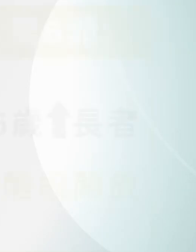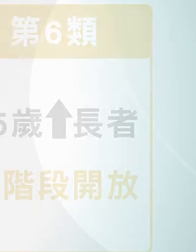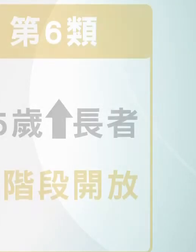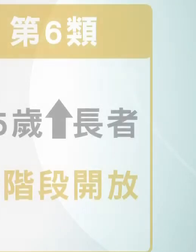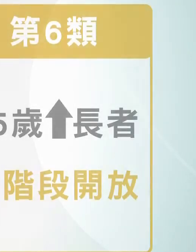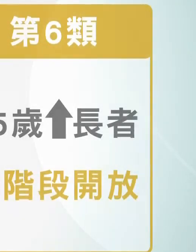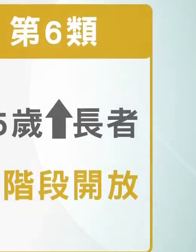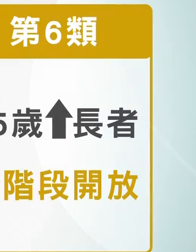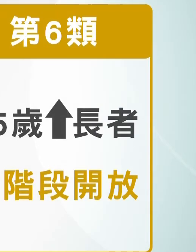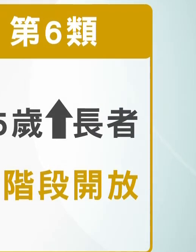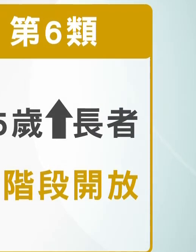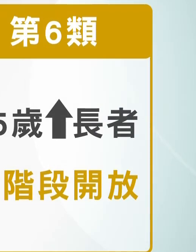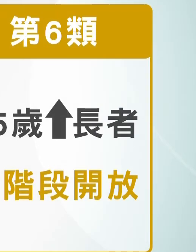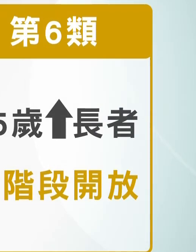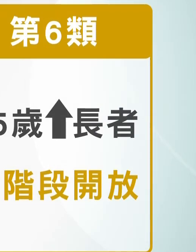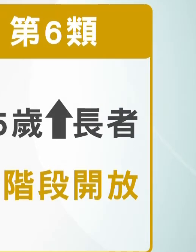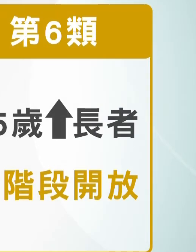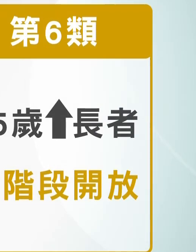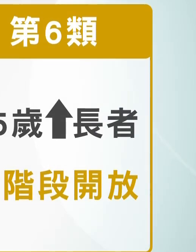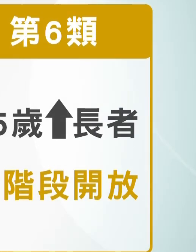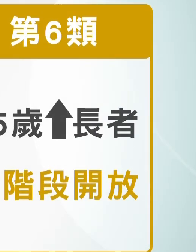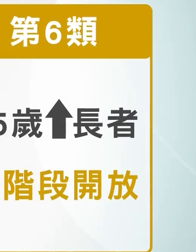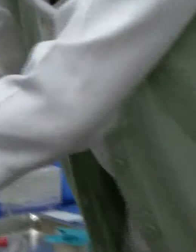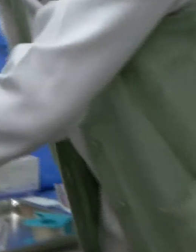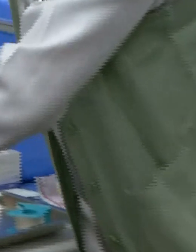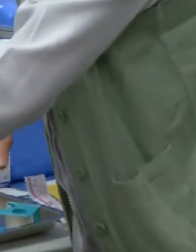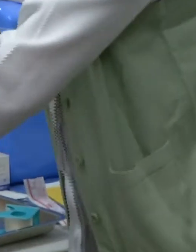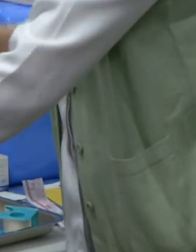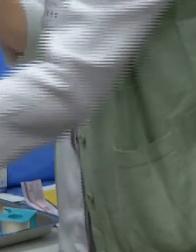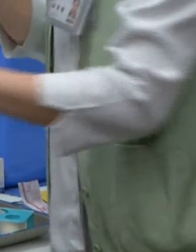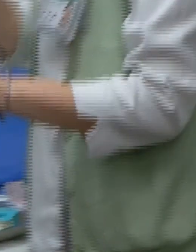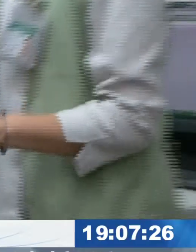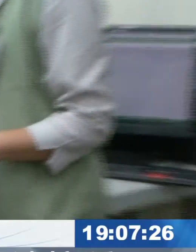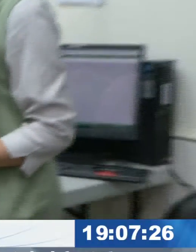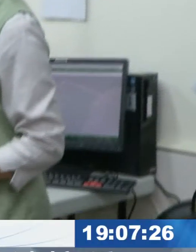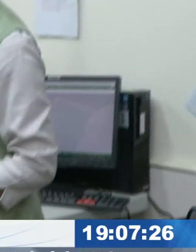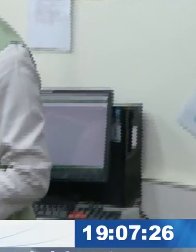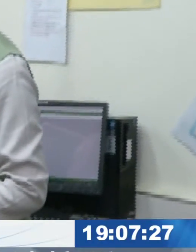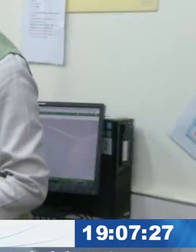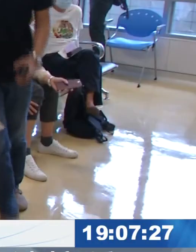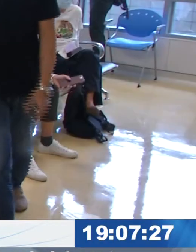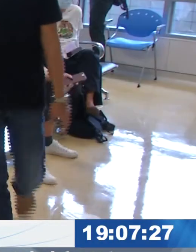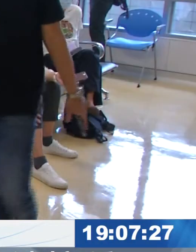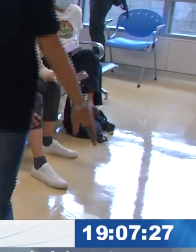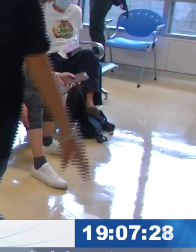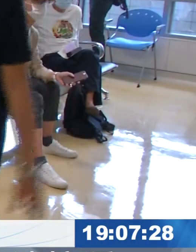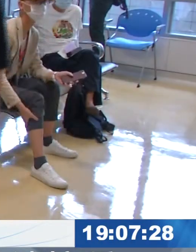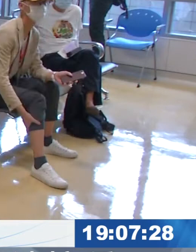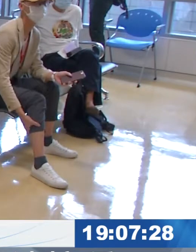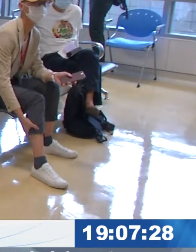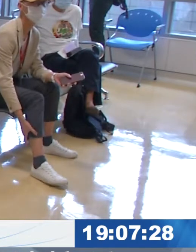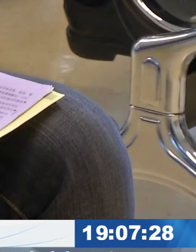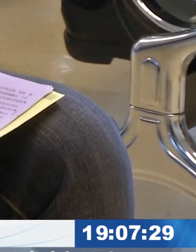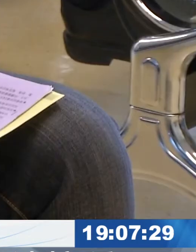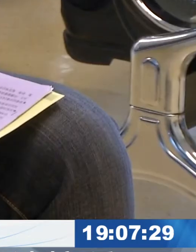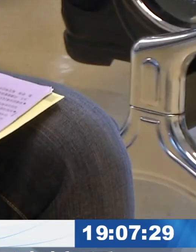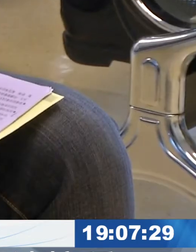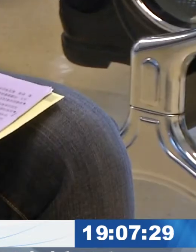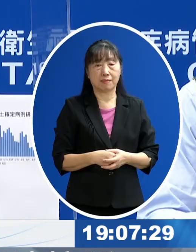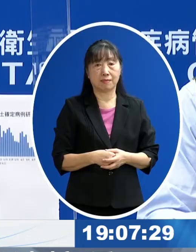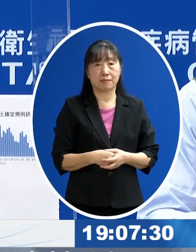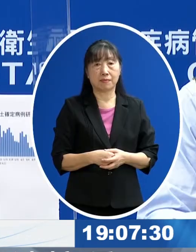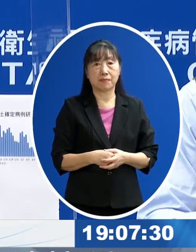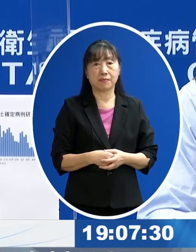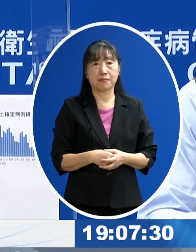者以及75岁以上长辈纳入。只是僧多粥少，各县市能够获得多少疫苗数量，指挥中心提出依